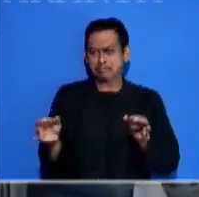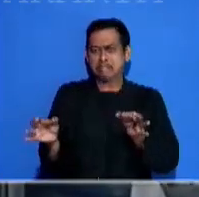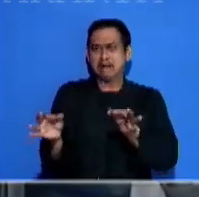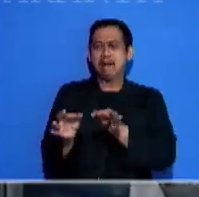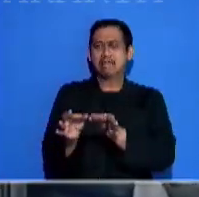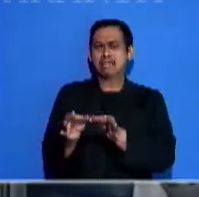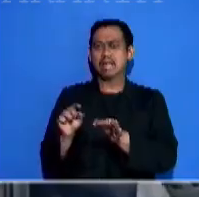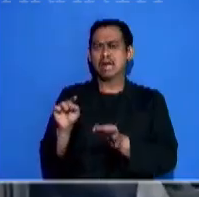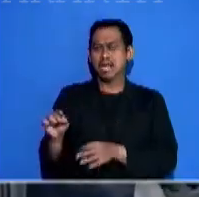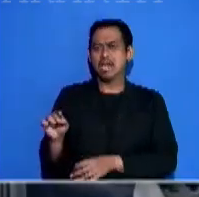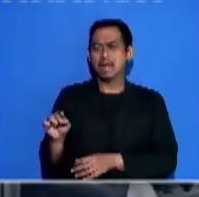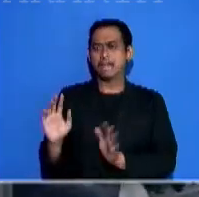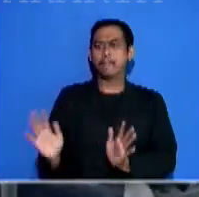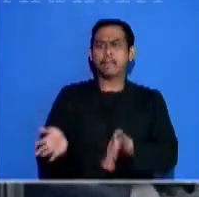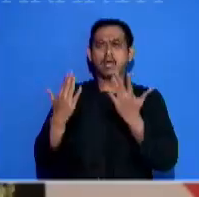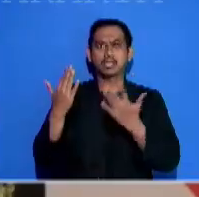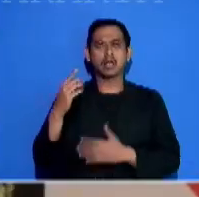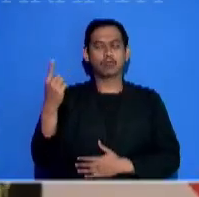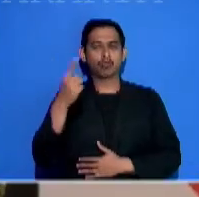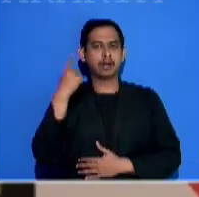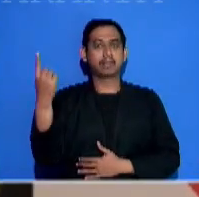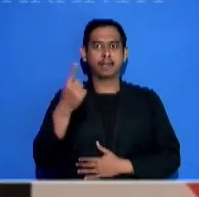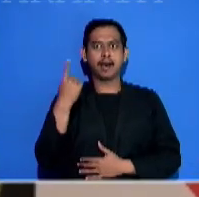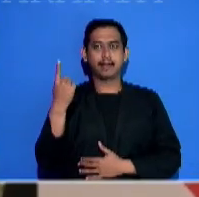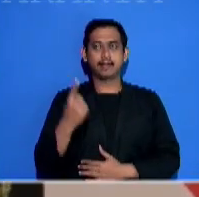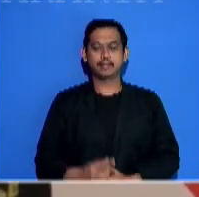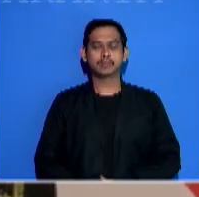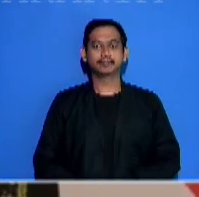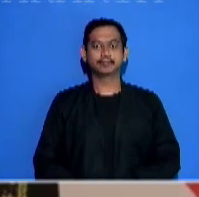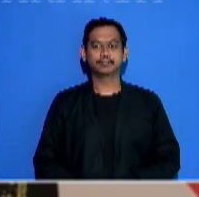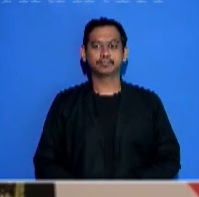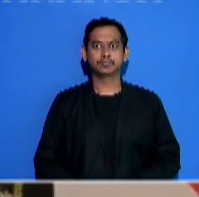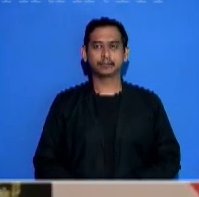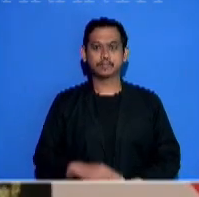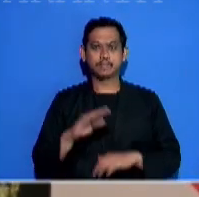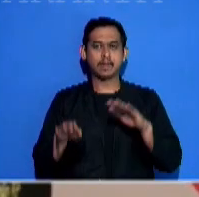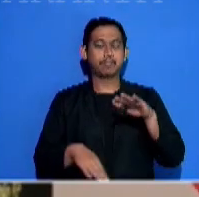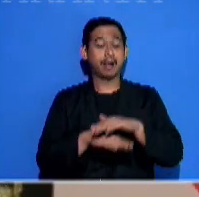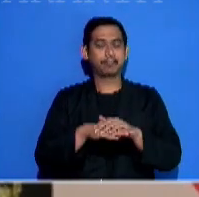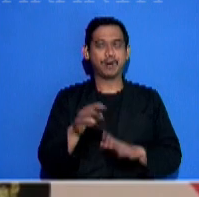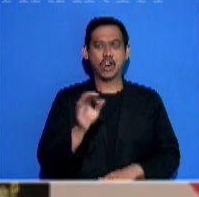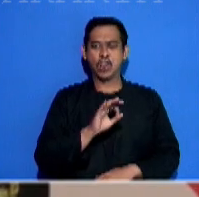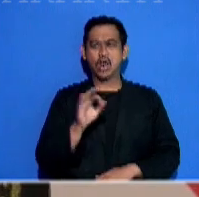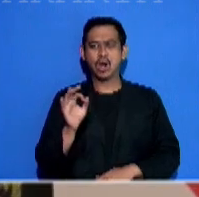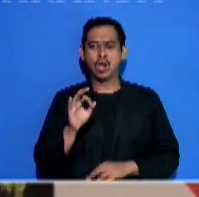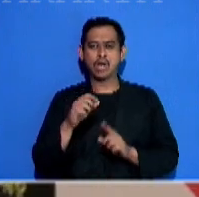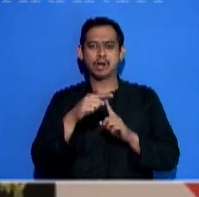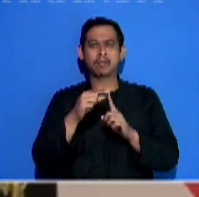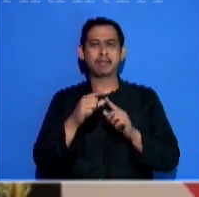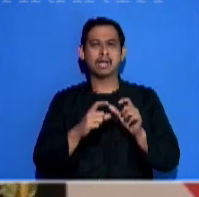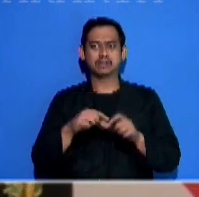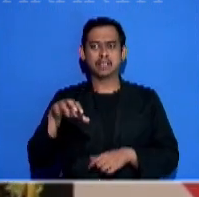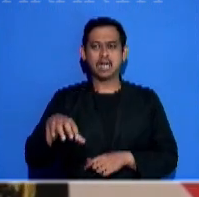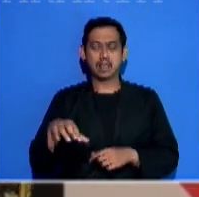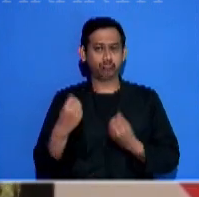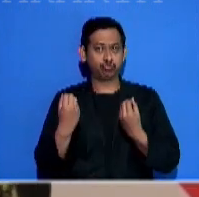Jagalan bangun Tapan Bantul ya karena belum optimalnya ee tpst t di